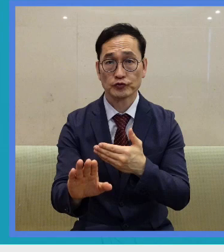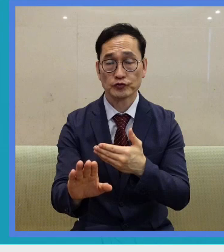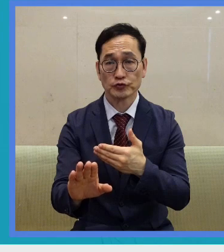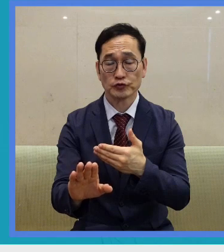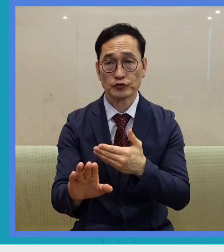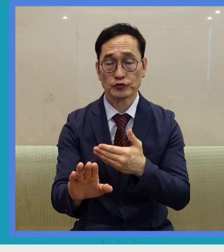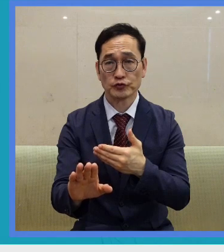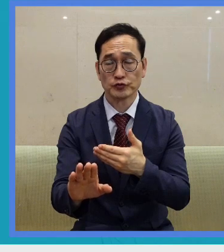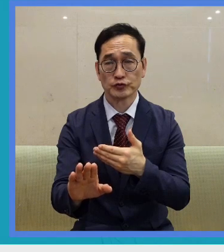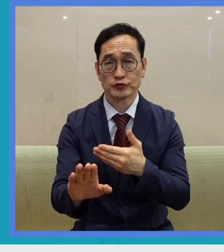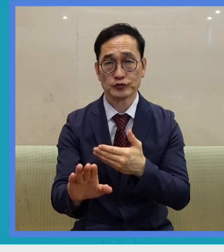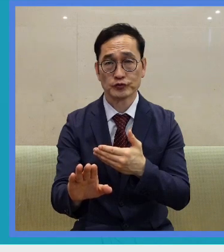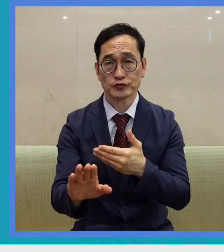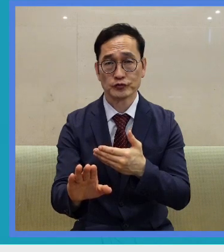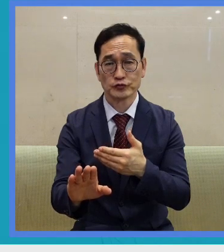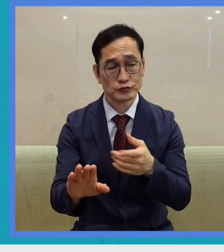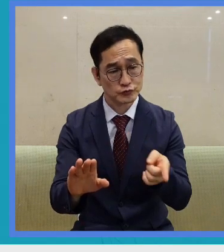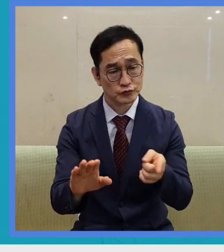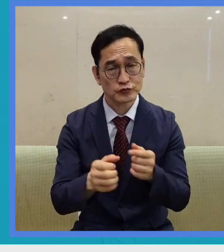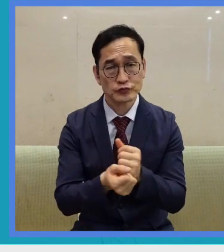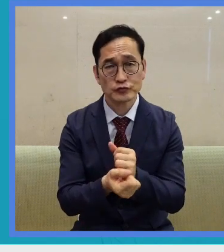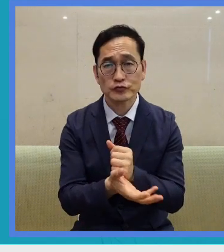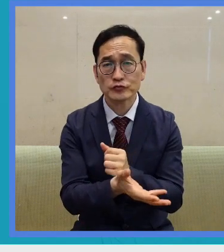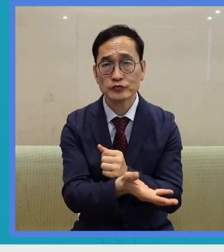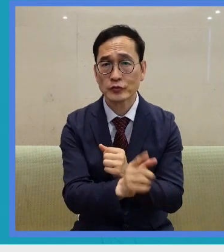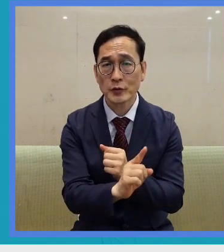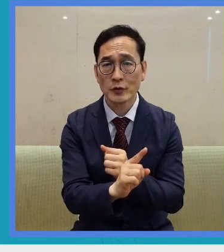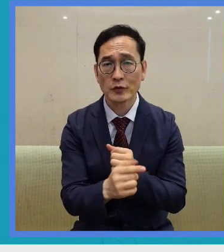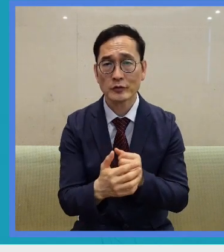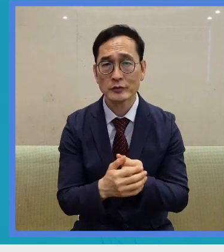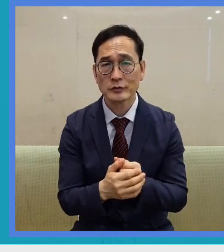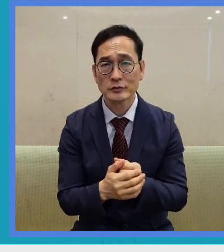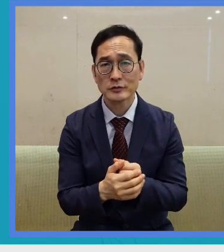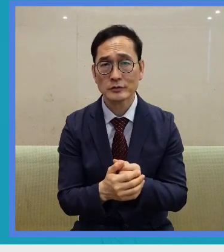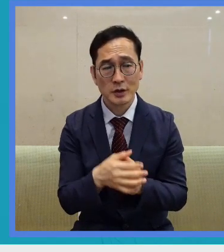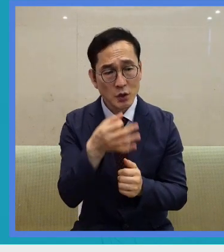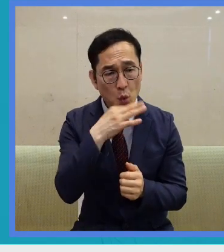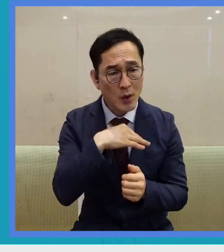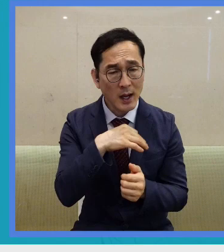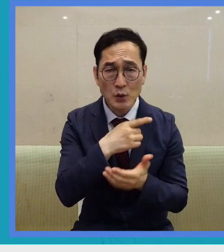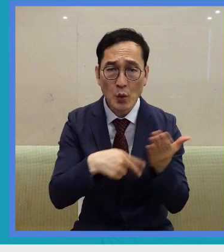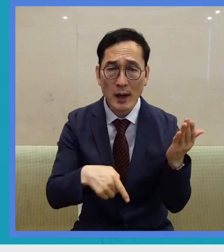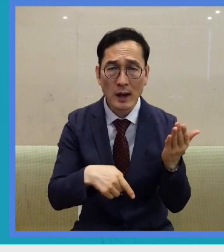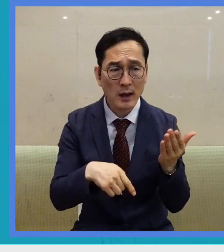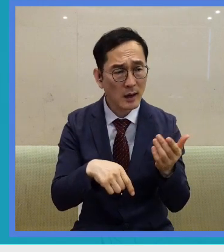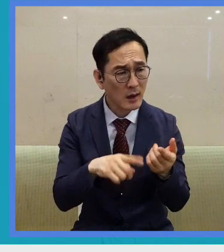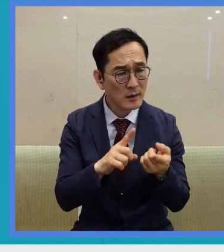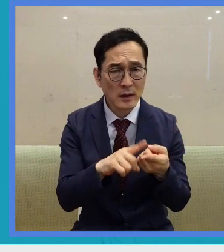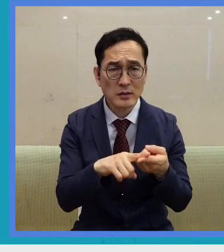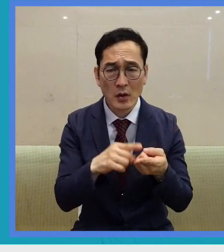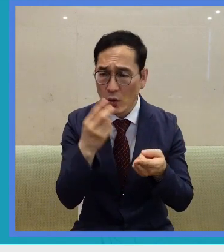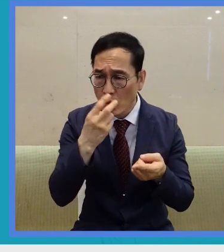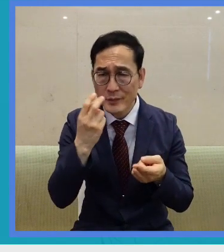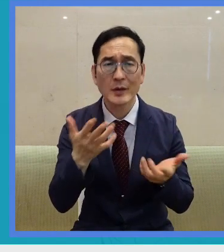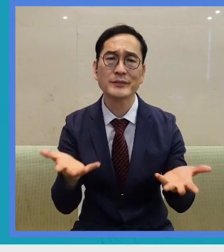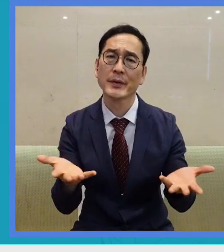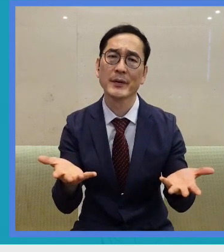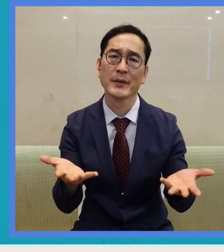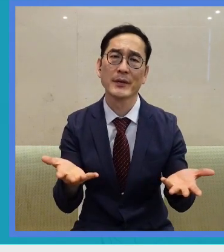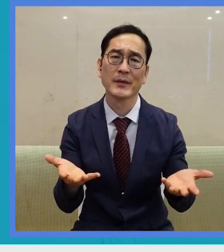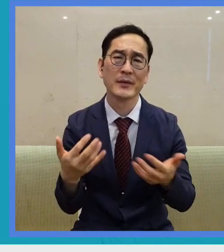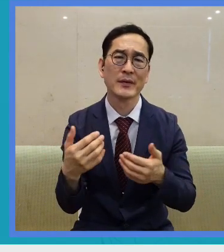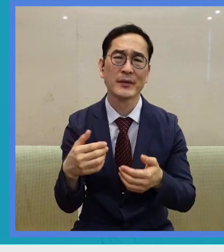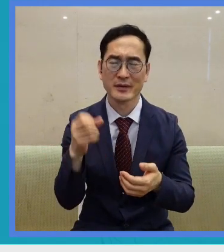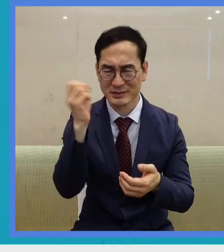이게 어떤 영향을 가졌는지 어떤 효과가 있는지에 대한 모니터링이 없었다는 겁니다. 결국에 우리도 이제 우리 아이들에게